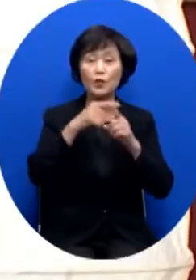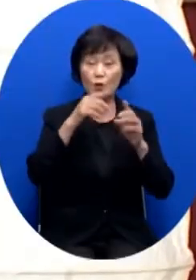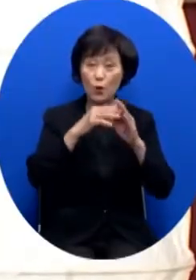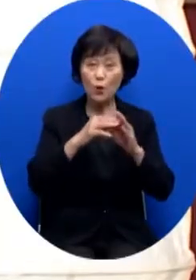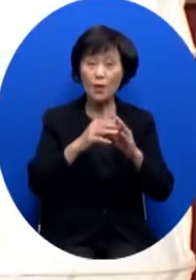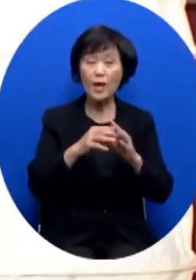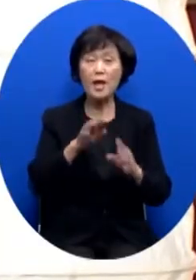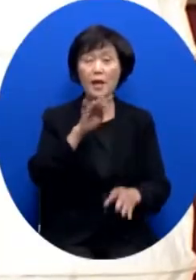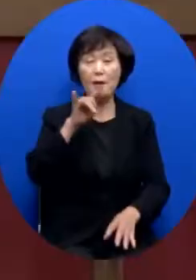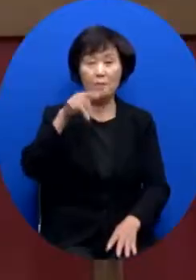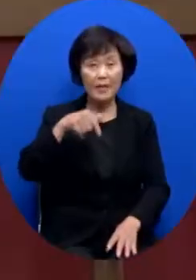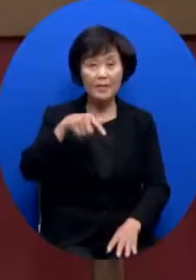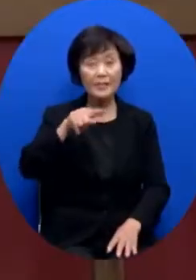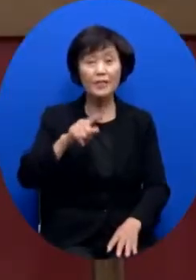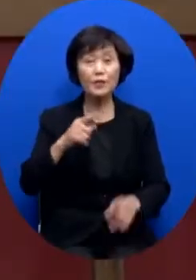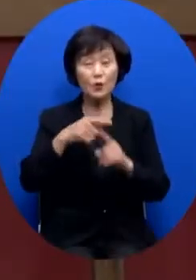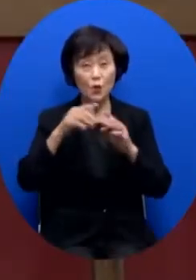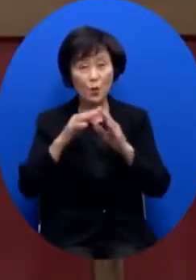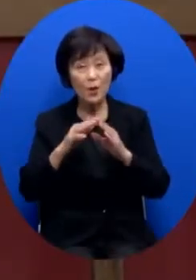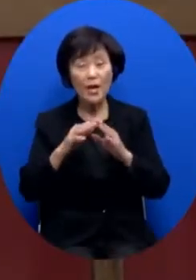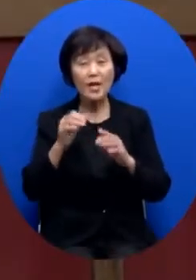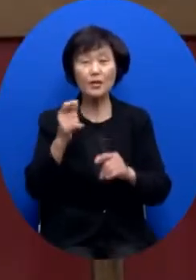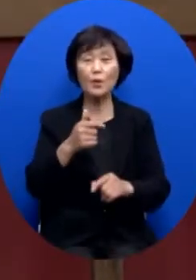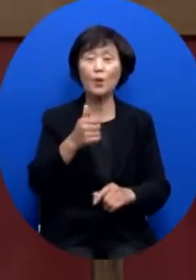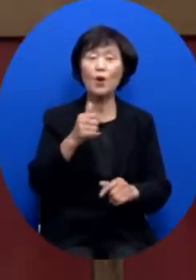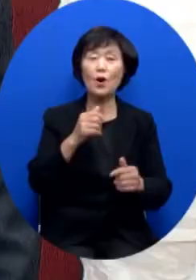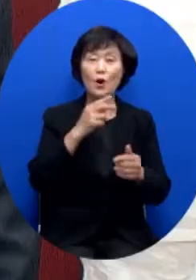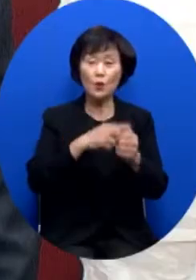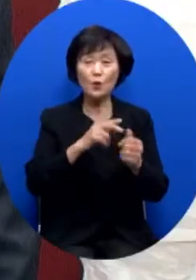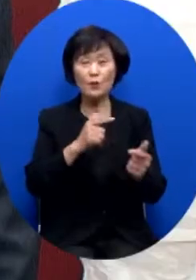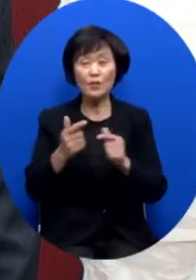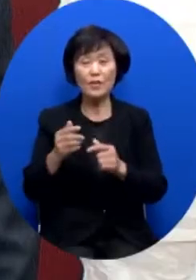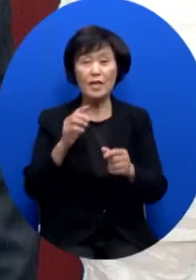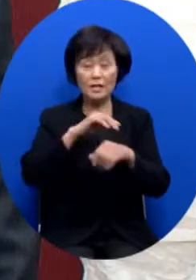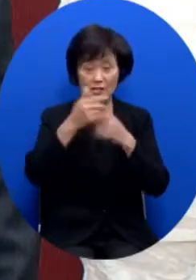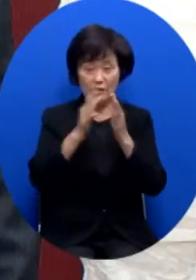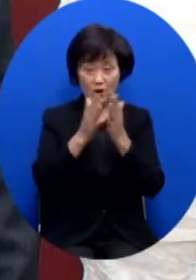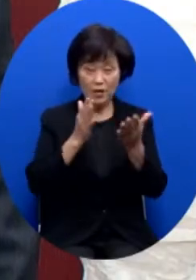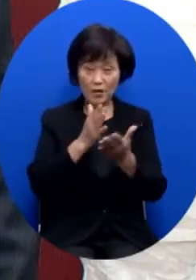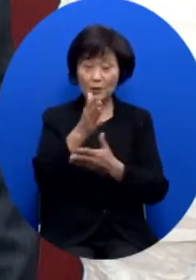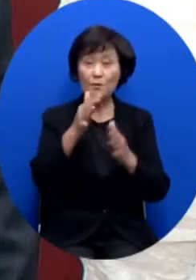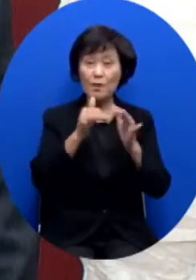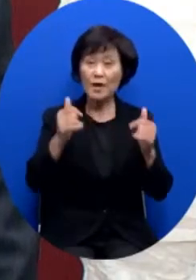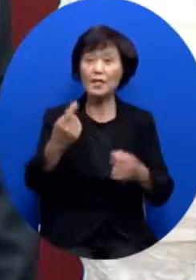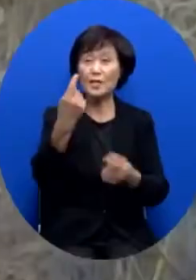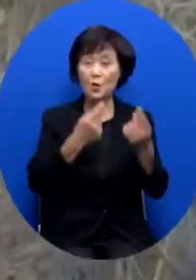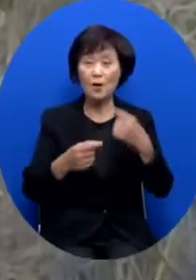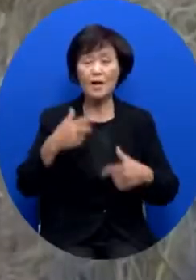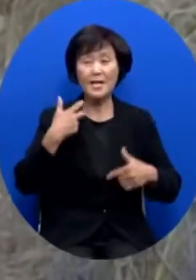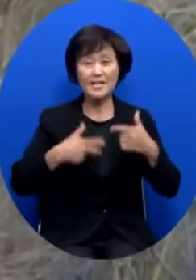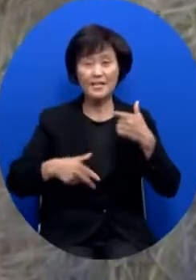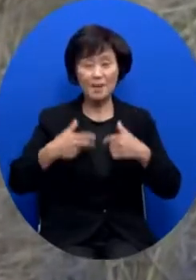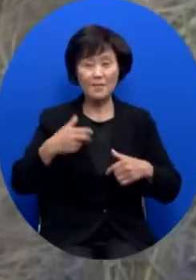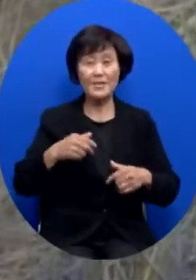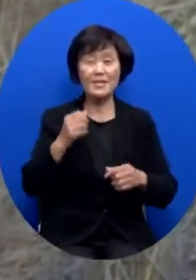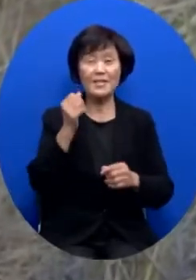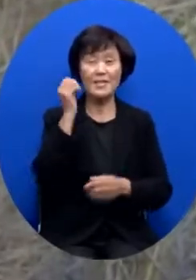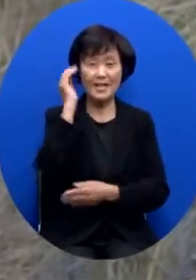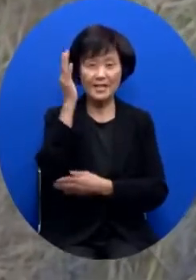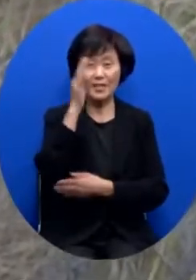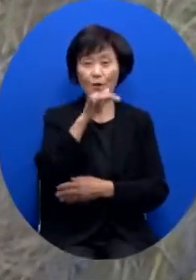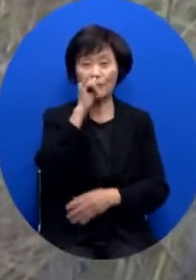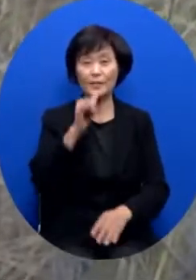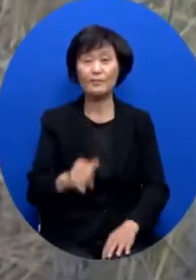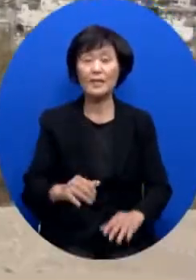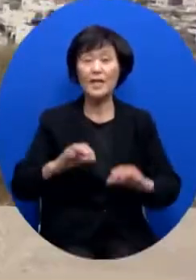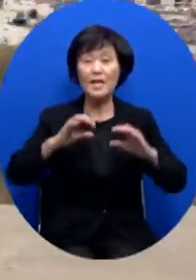백석대 장동민 목사, 협성대 김성 교수 등 성경 전문가도 나서 재미와 깊이를 더합니다. 특히 세계 성지의